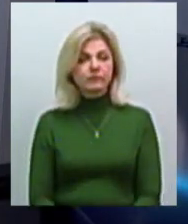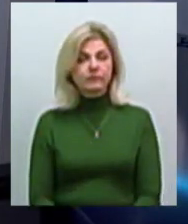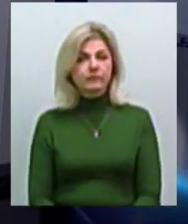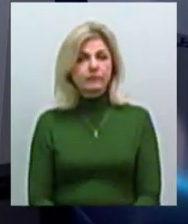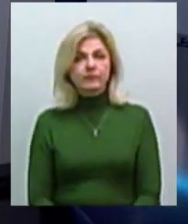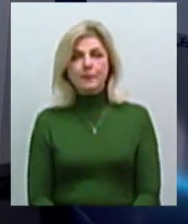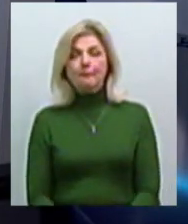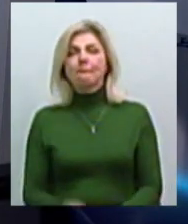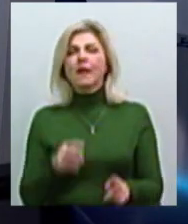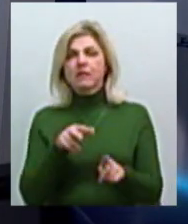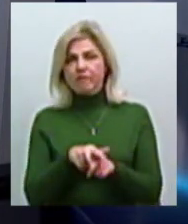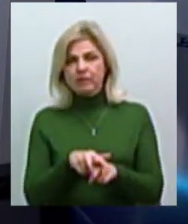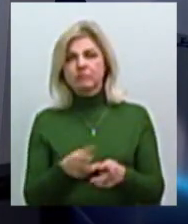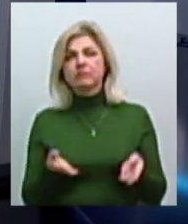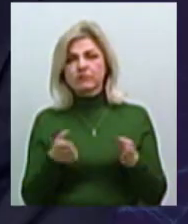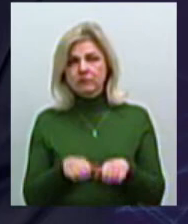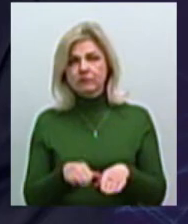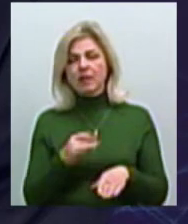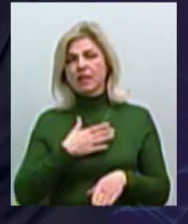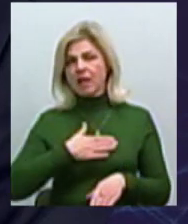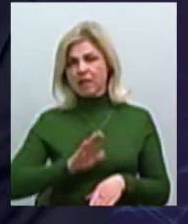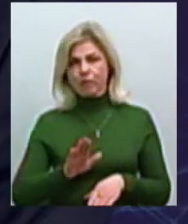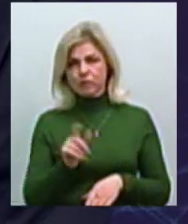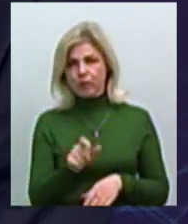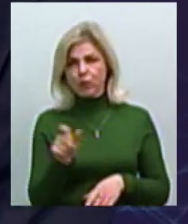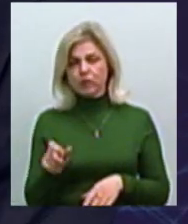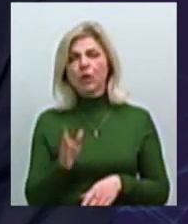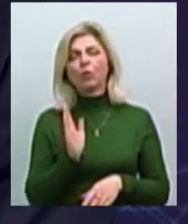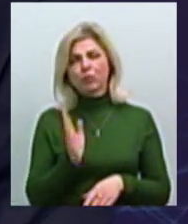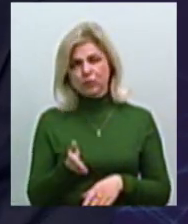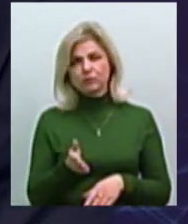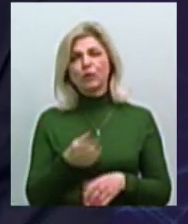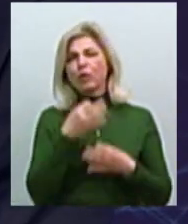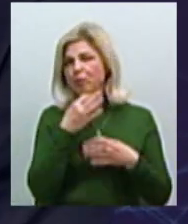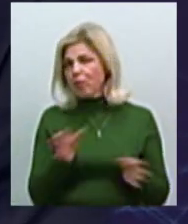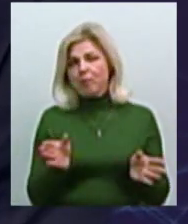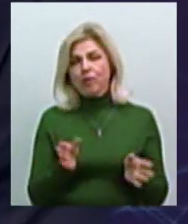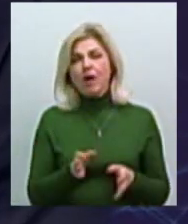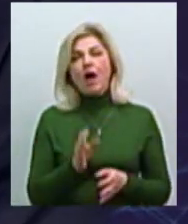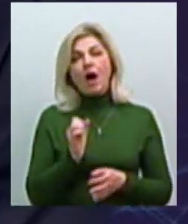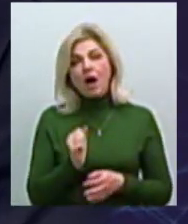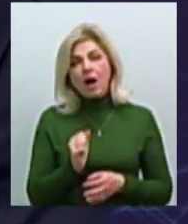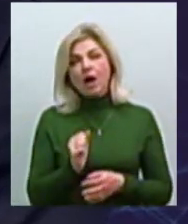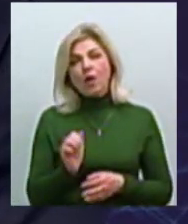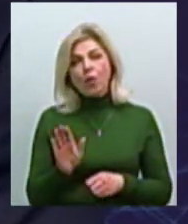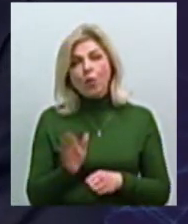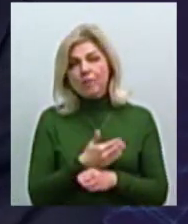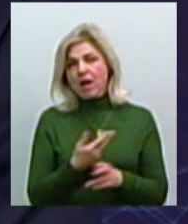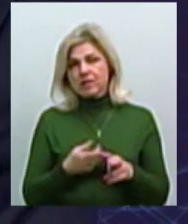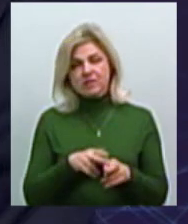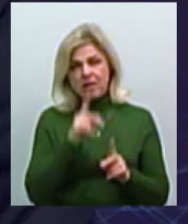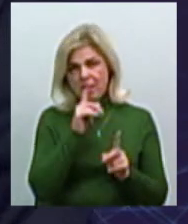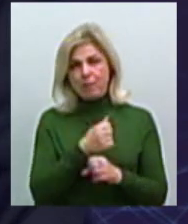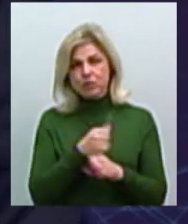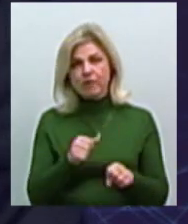навантаження залишається, недовольство людей буде по-любому, однак прибрати цього неможливо. По